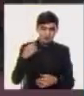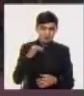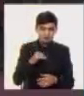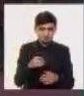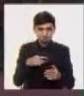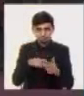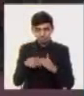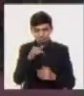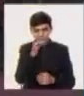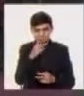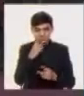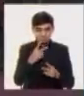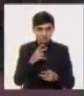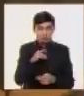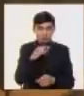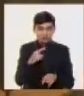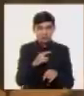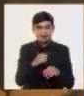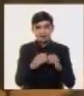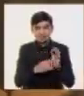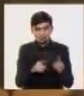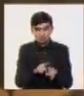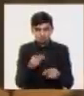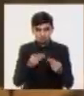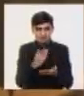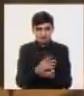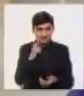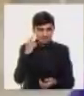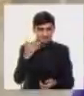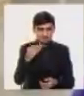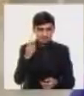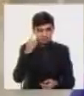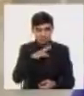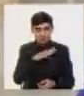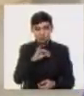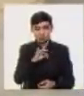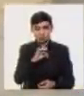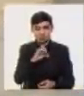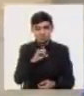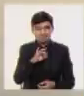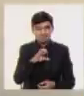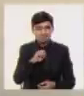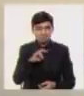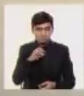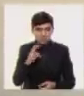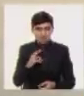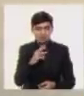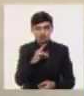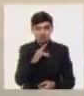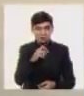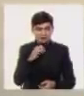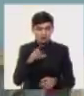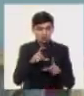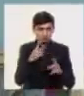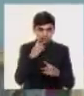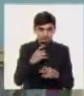пройти мимо произведений из серии COVID-19. Автор картин – кыргызский художник Юристанбек Шигаев. Люди искусства сегодня еще раз выразили